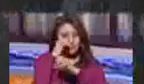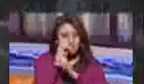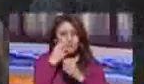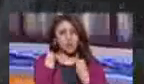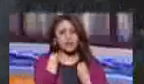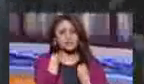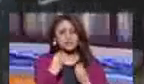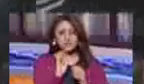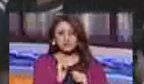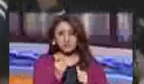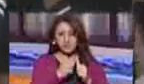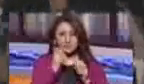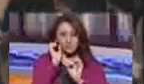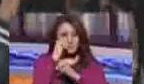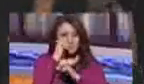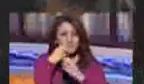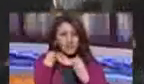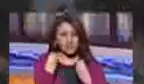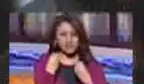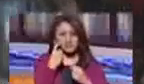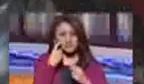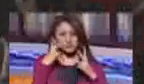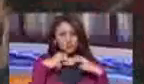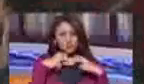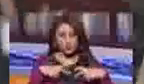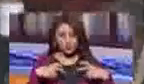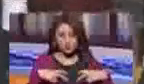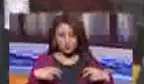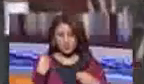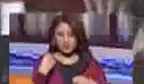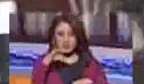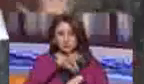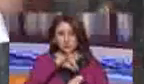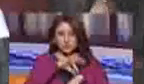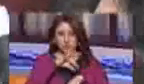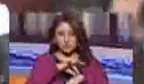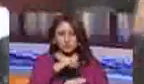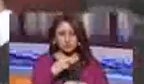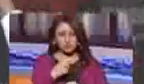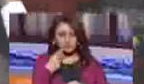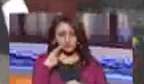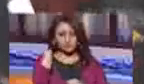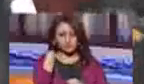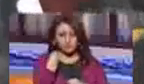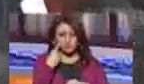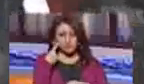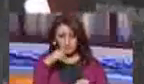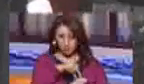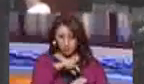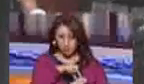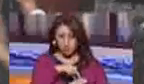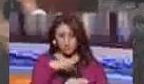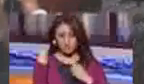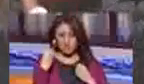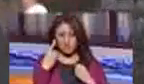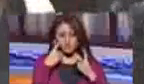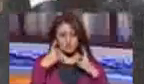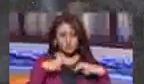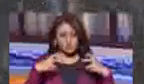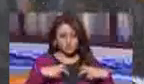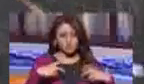ايه، وبنطلع على انه كان طبعا في المستشفى الهلال، بنجيب اوراق العلاج بتاعه المستشفى